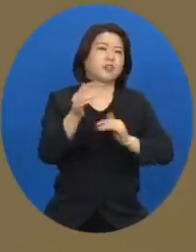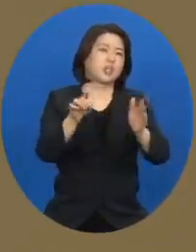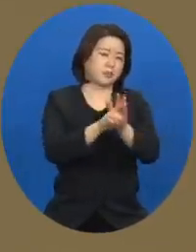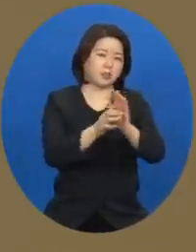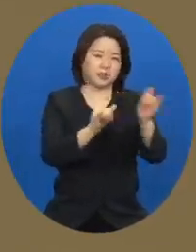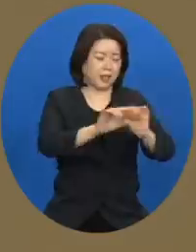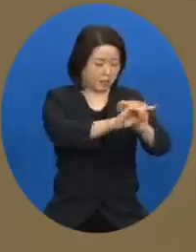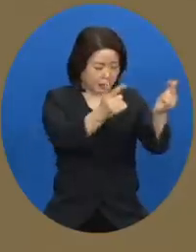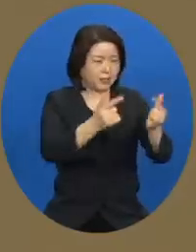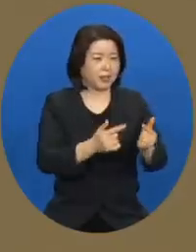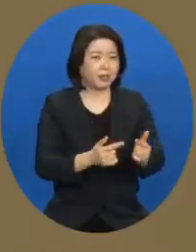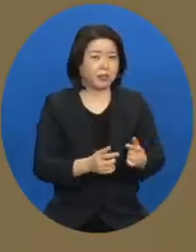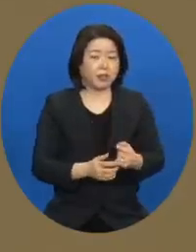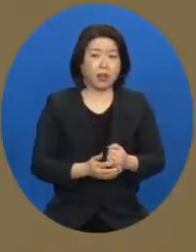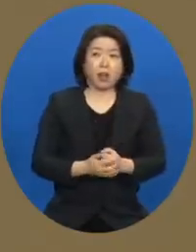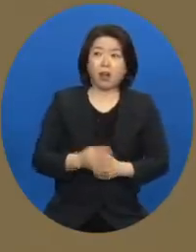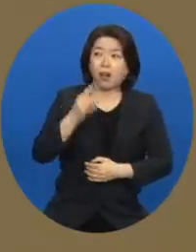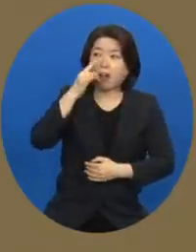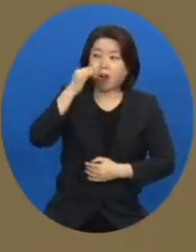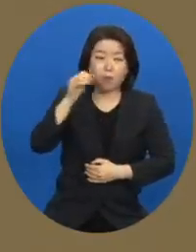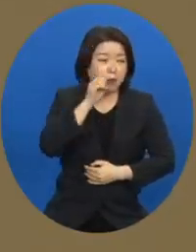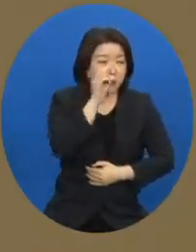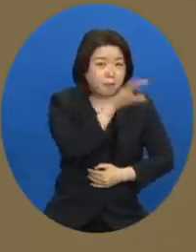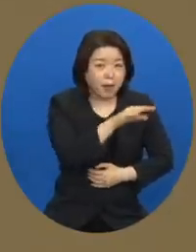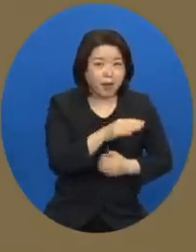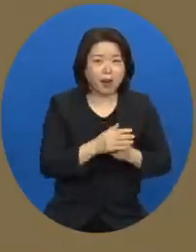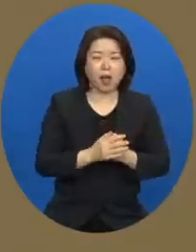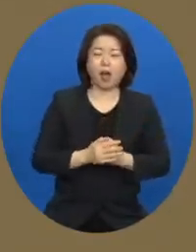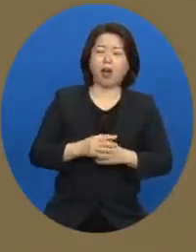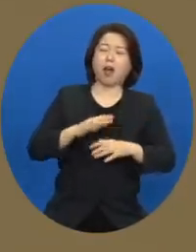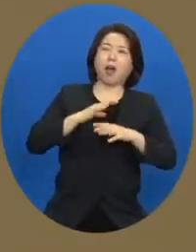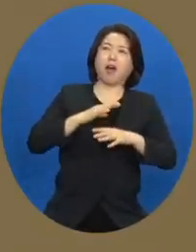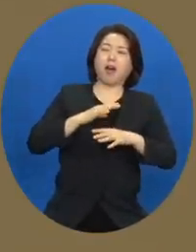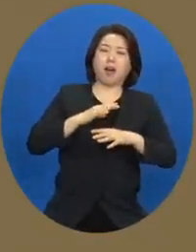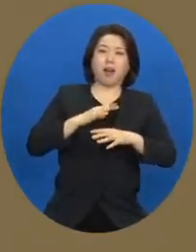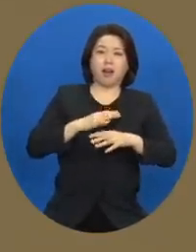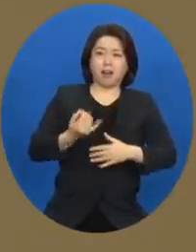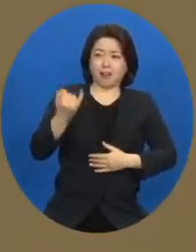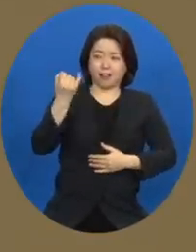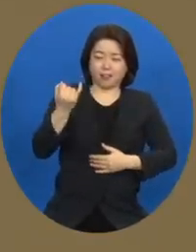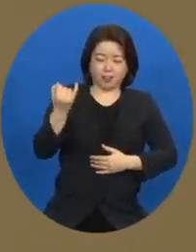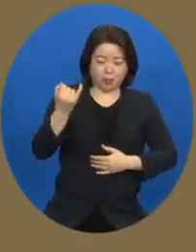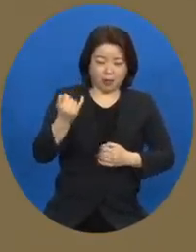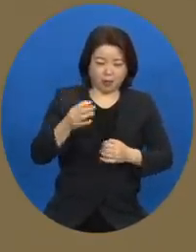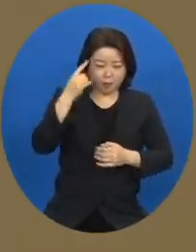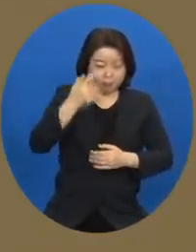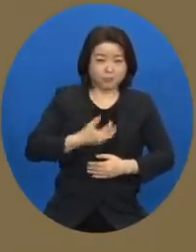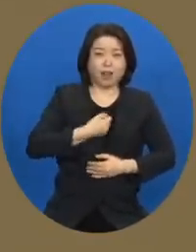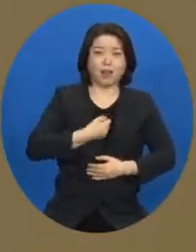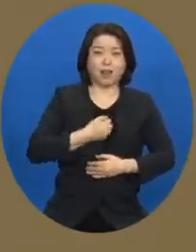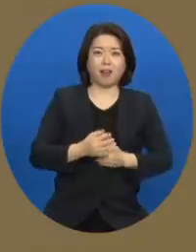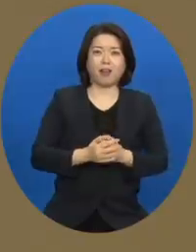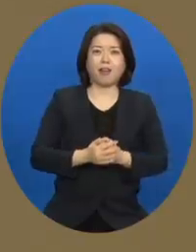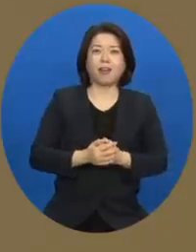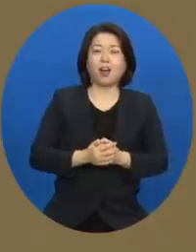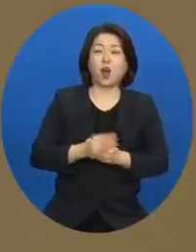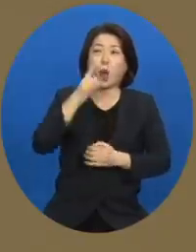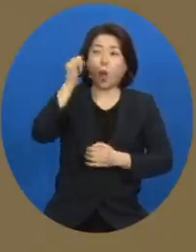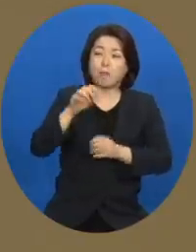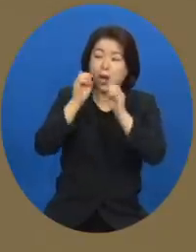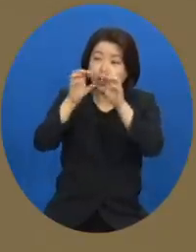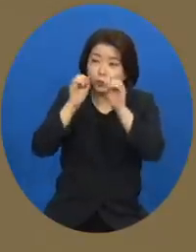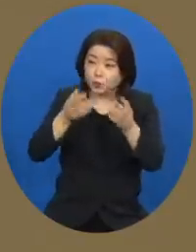아니구나. 이 어머니의 말씀에 이 자매가 엄청 충격을 받았어. 자기는 어머니